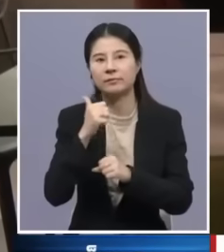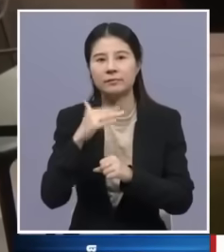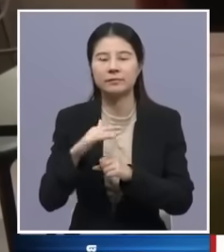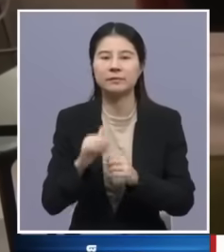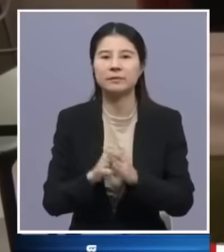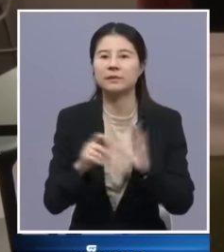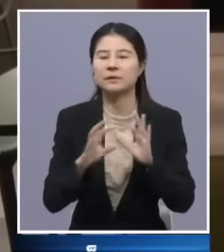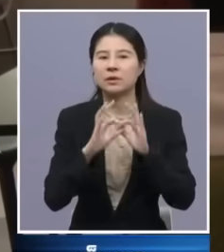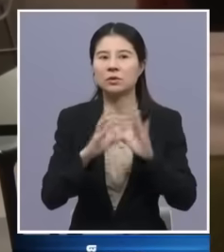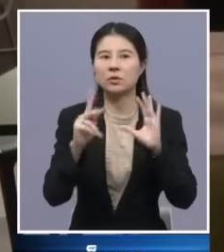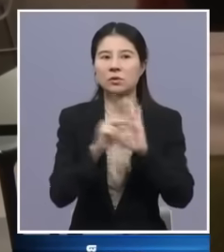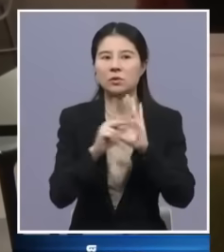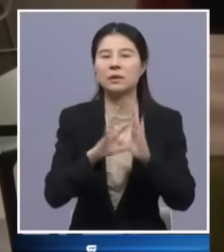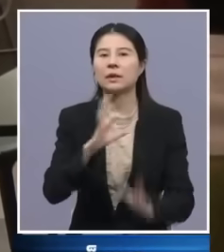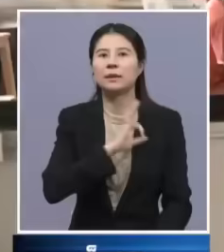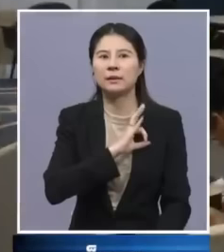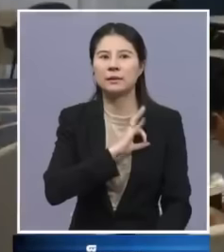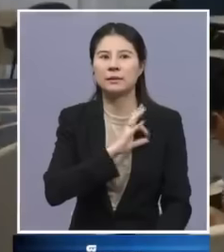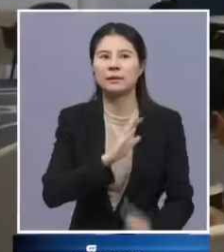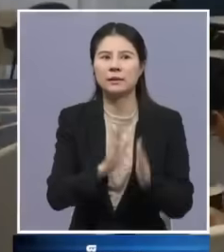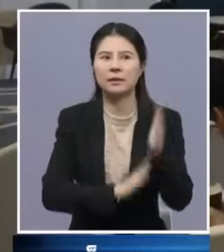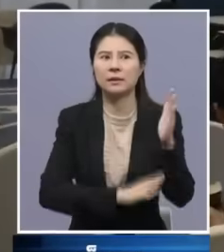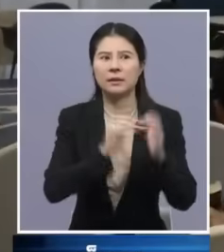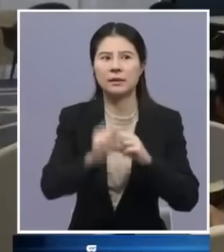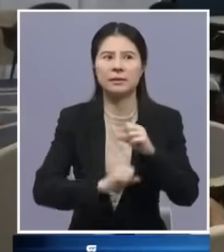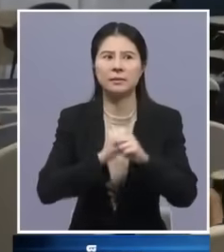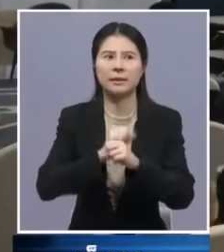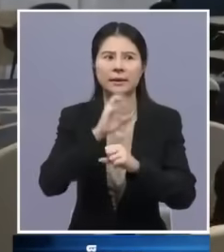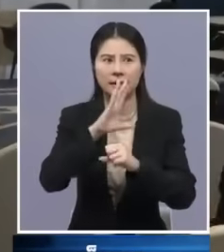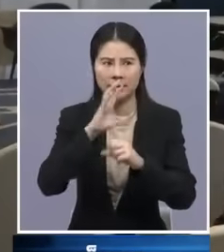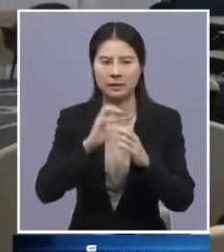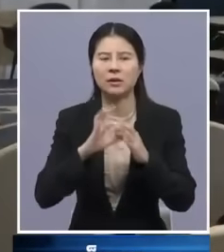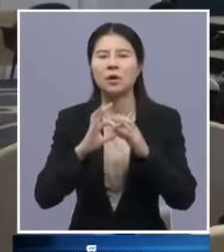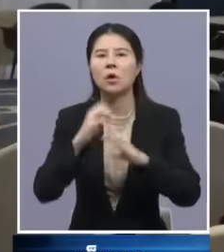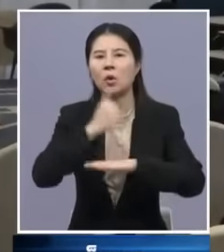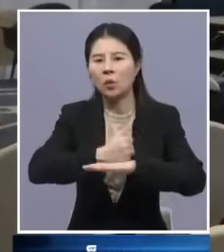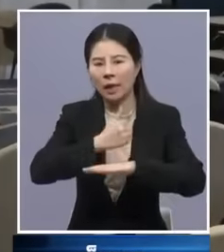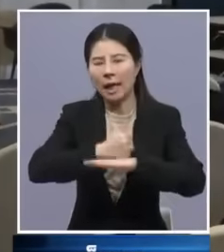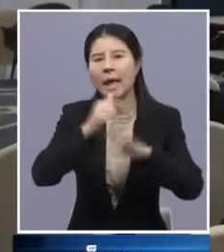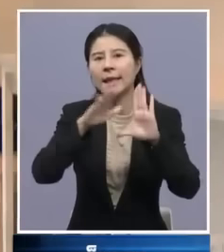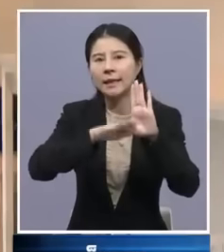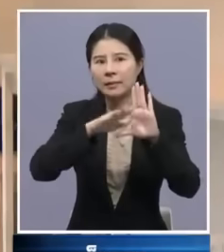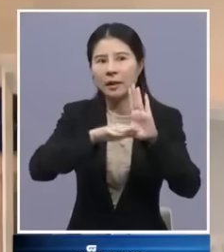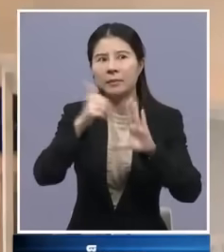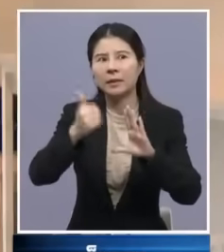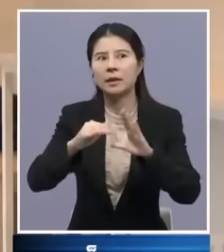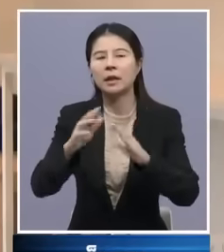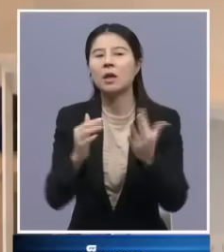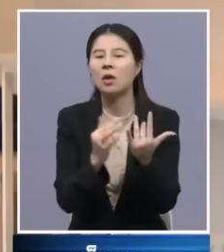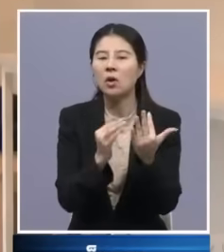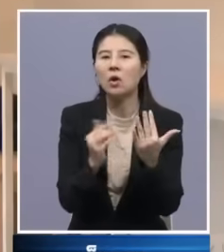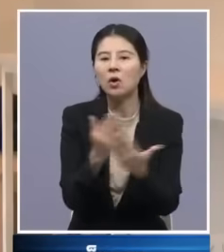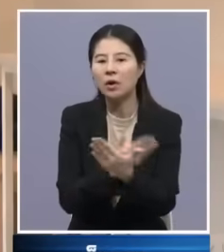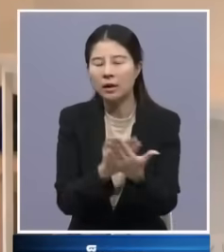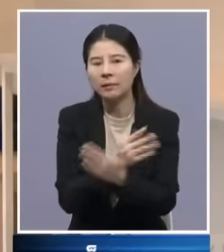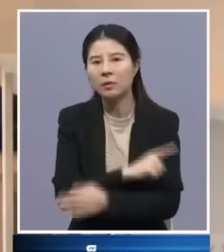ของข้อบังคับพรรคถ้าเกิดว่าเป็นสมาชิกพรรคไม่ถึง5ปีไม่สามารถลงชิงหัวหน้าพรรคได้แต่ว่าเขาจะมีการหารือกันในวันที่9เนี้ยว่าจะให้มีการย